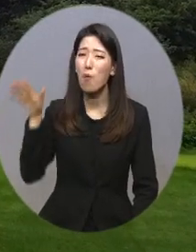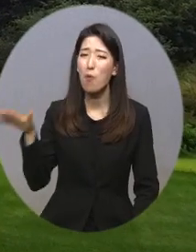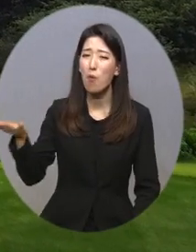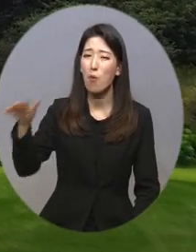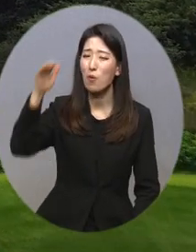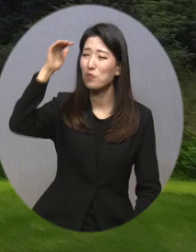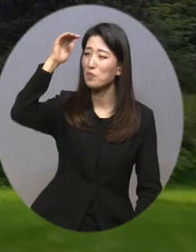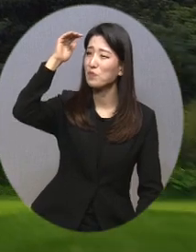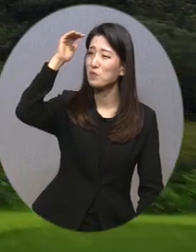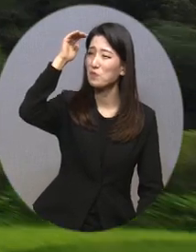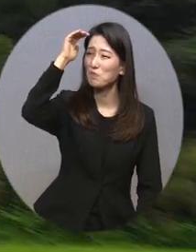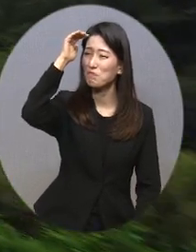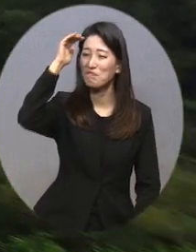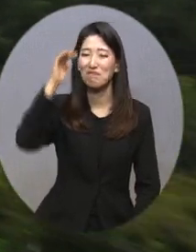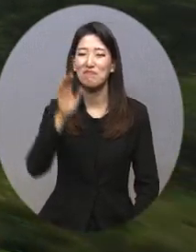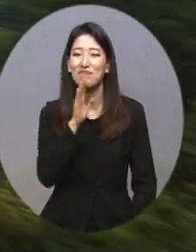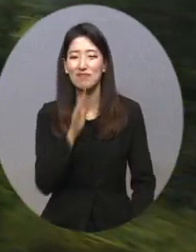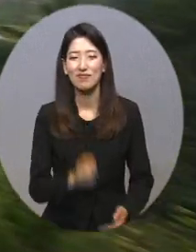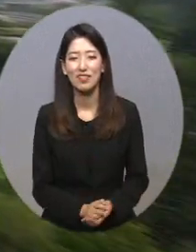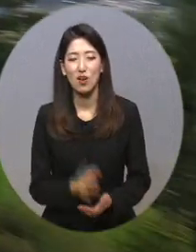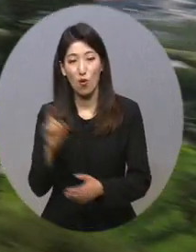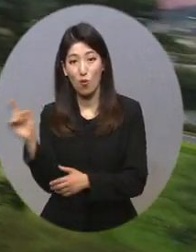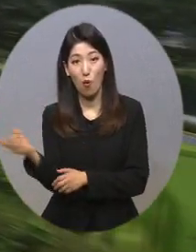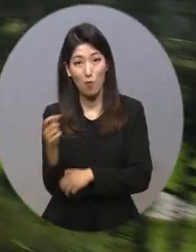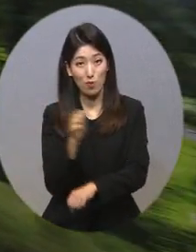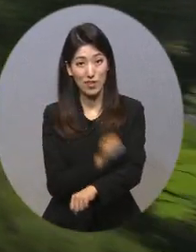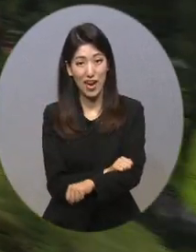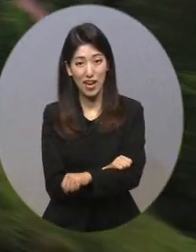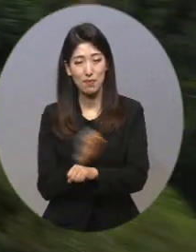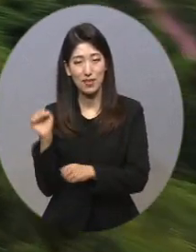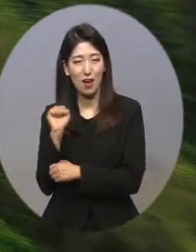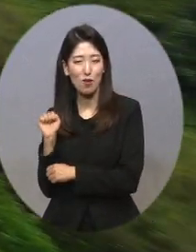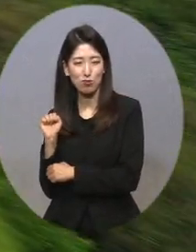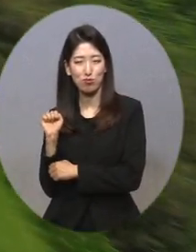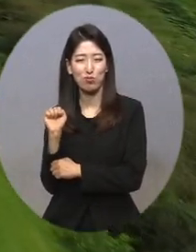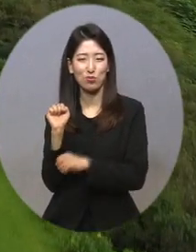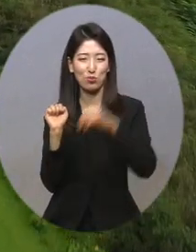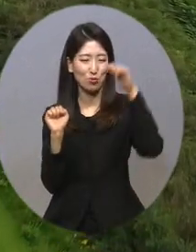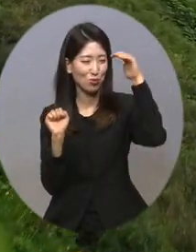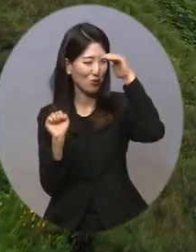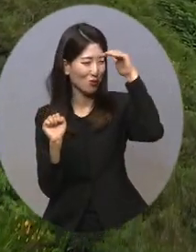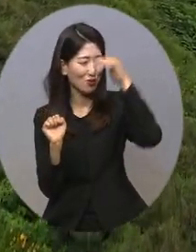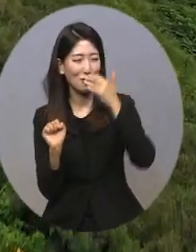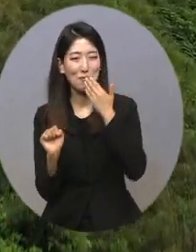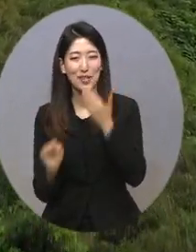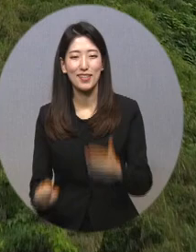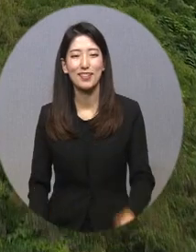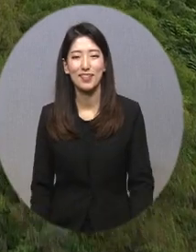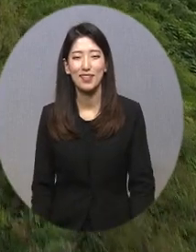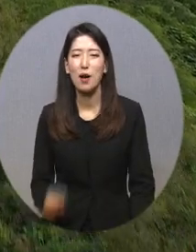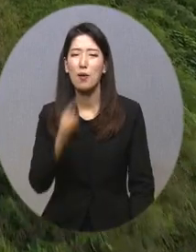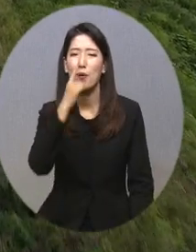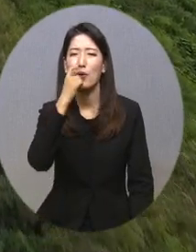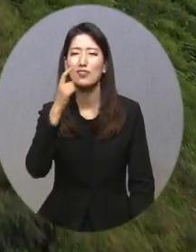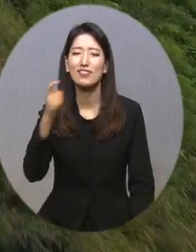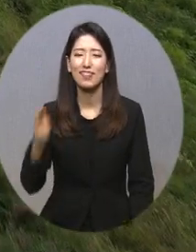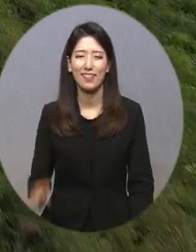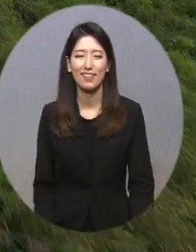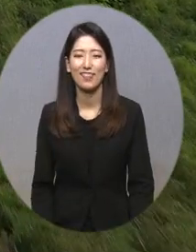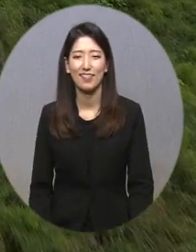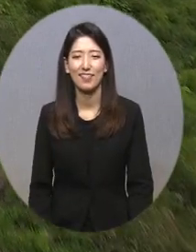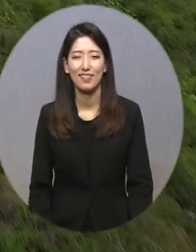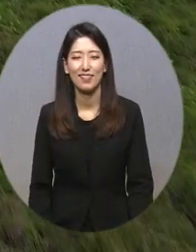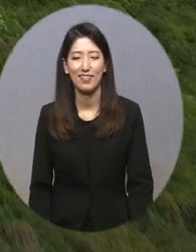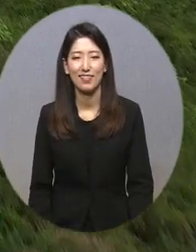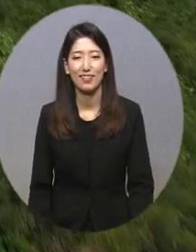있고 골프 잘 치면 배경 볼 시간이 있어 맞아 이야 되게 멋있다 진짜 멋있다 좋다.